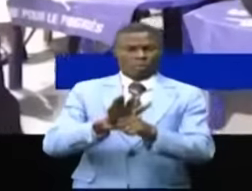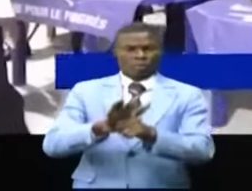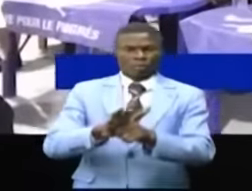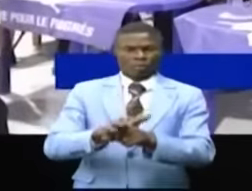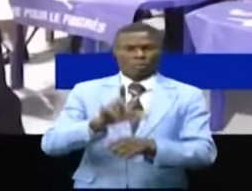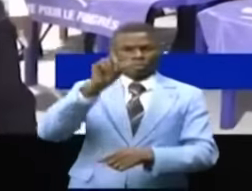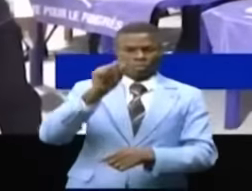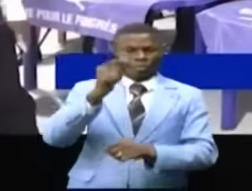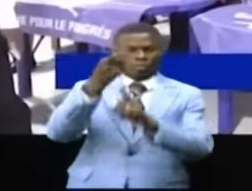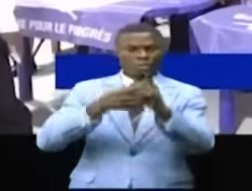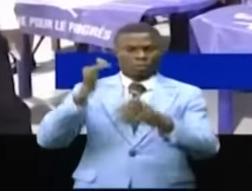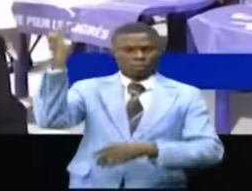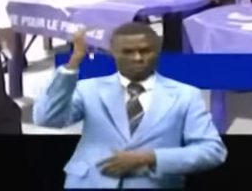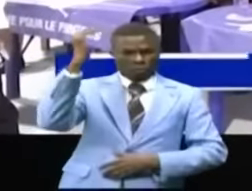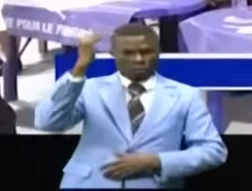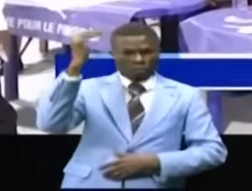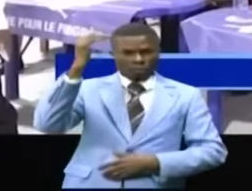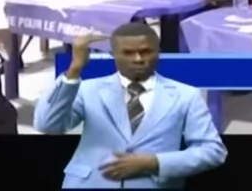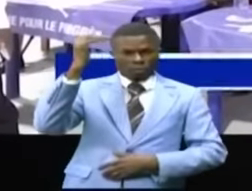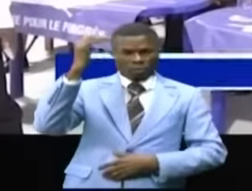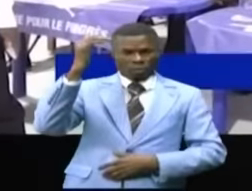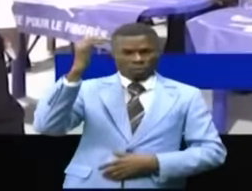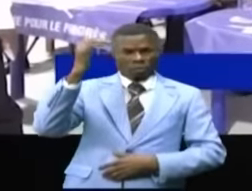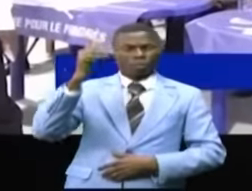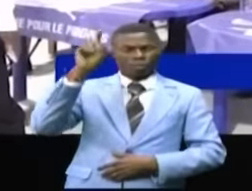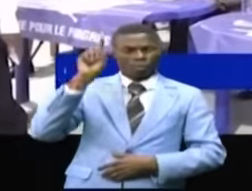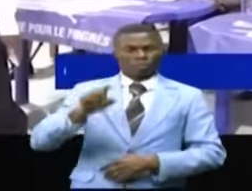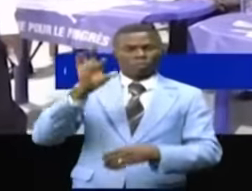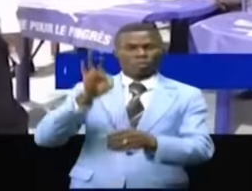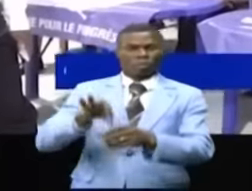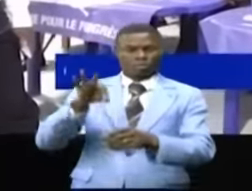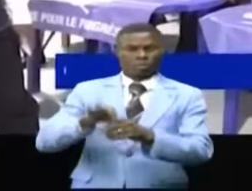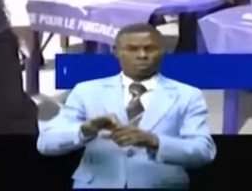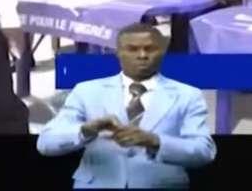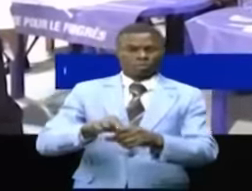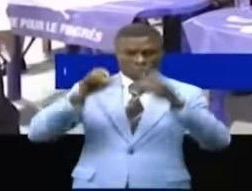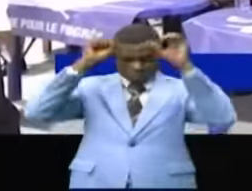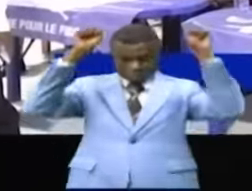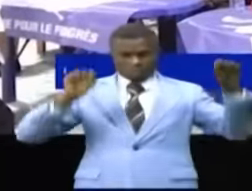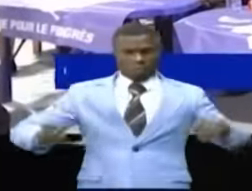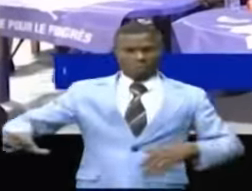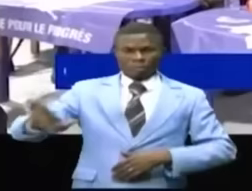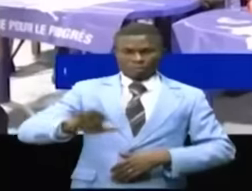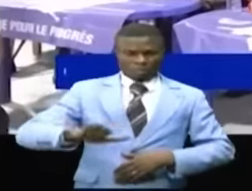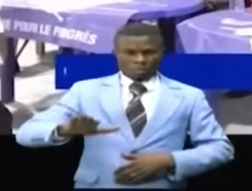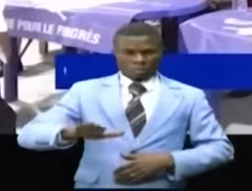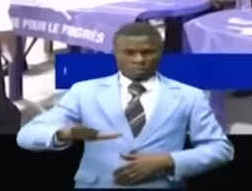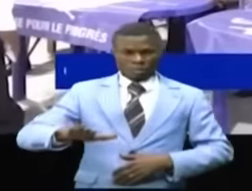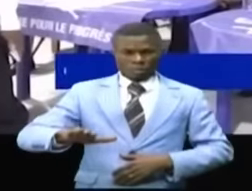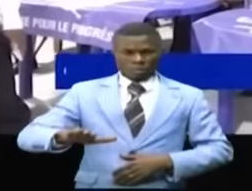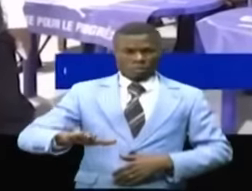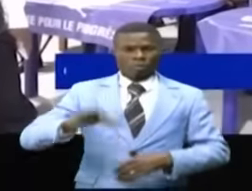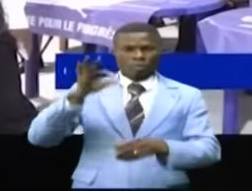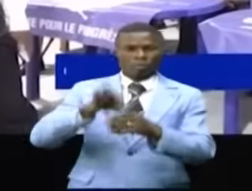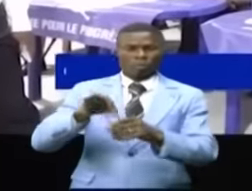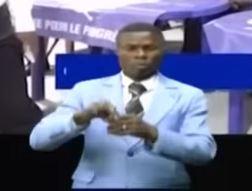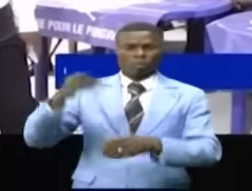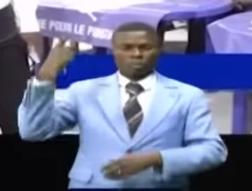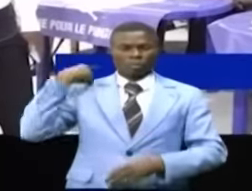20 décembre, pour voter président de la République, pour voter la